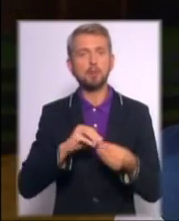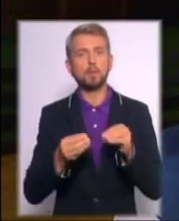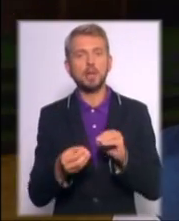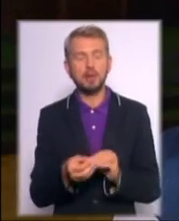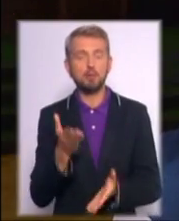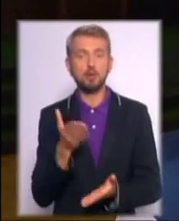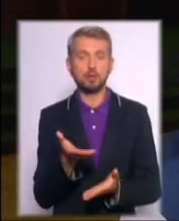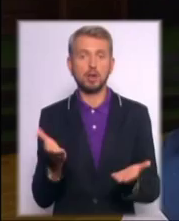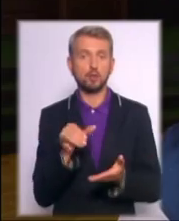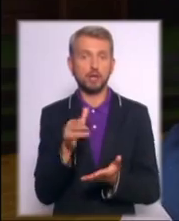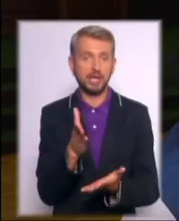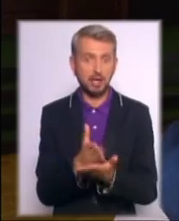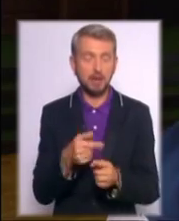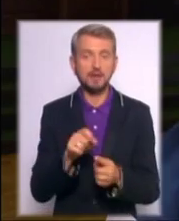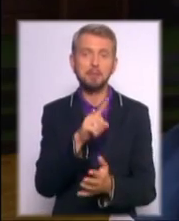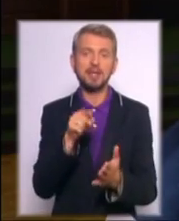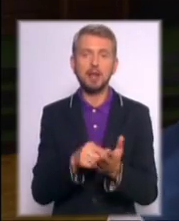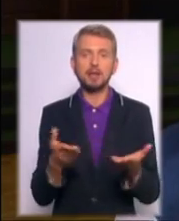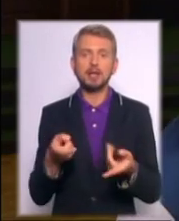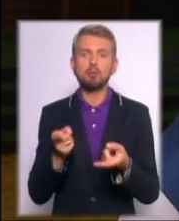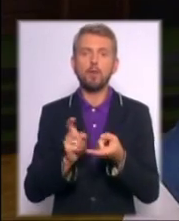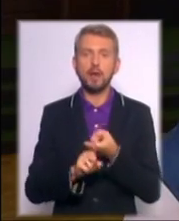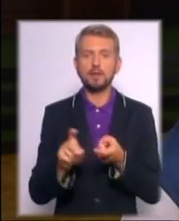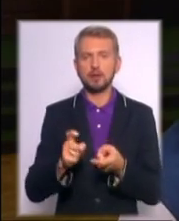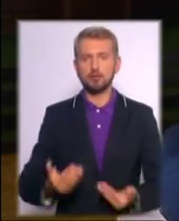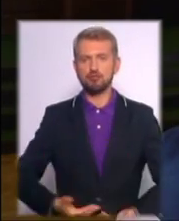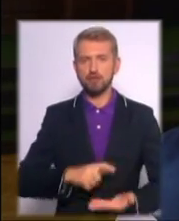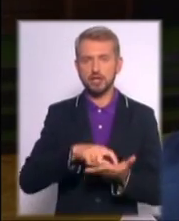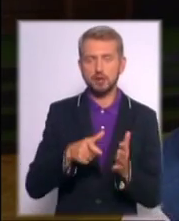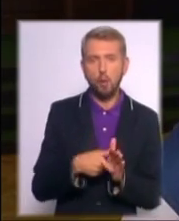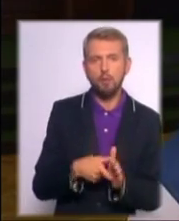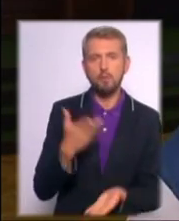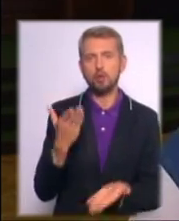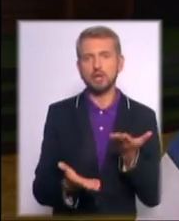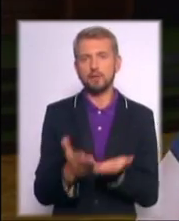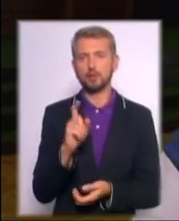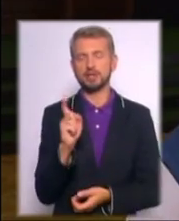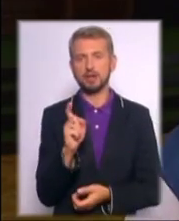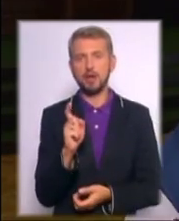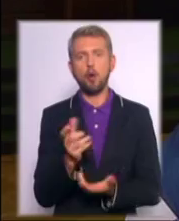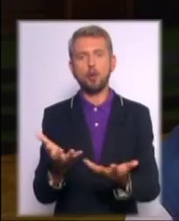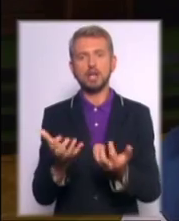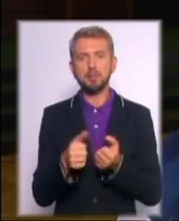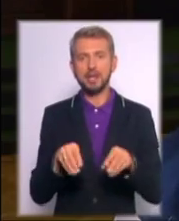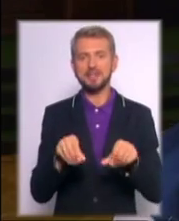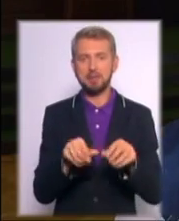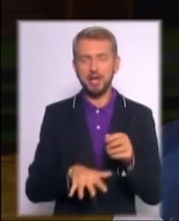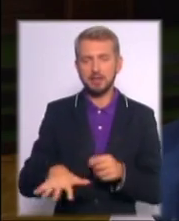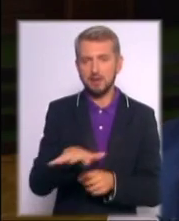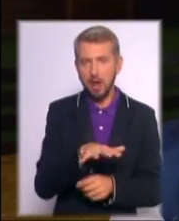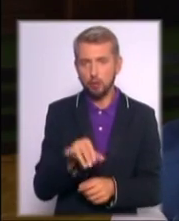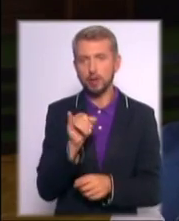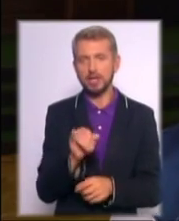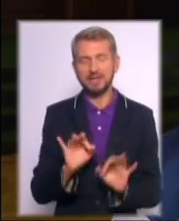які в них є. Це питання, які пов'язані, можливо, з житлом, можливо, з отриманням земельних ділянок. І,